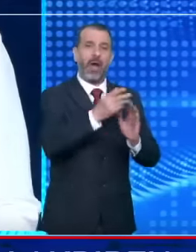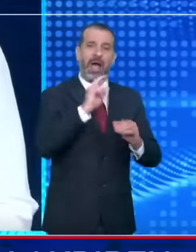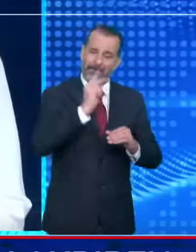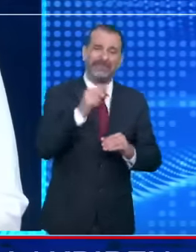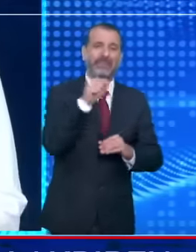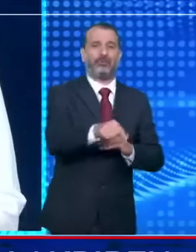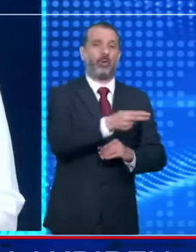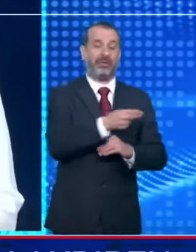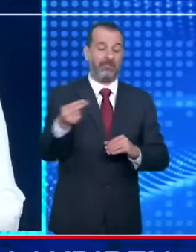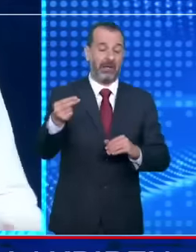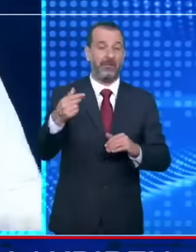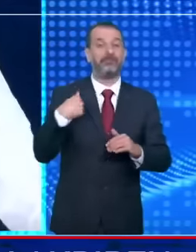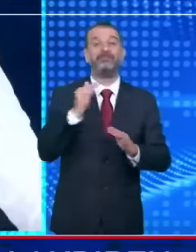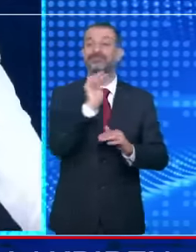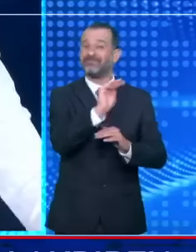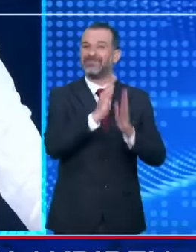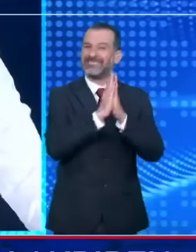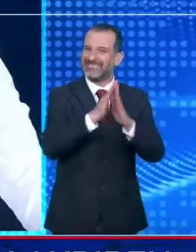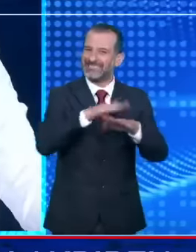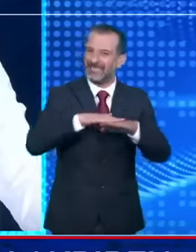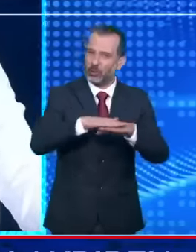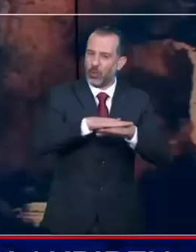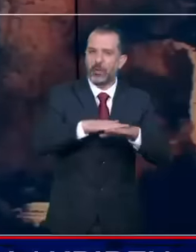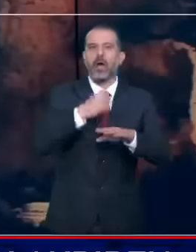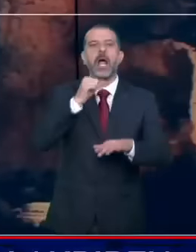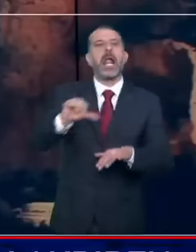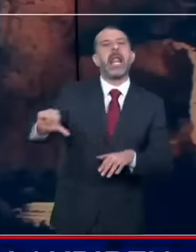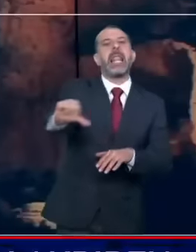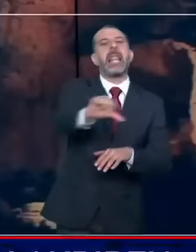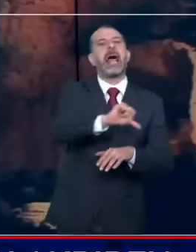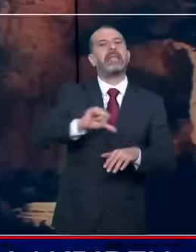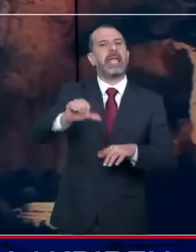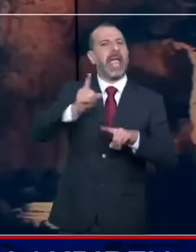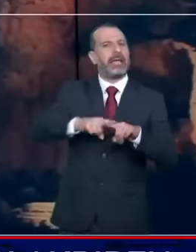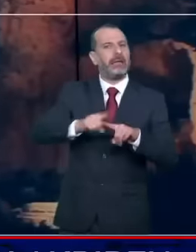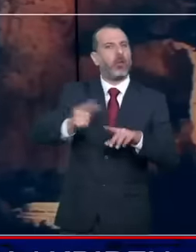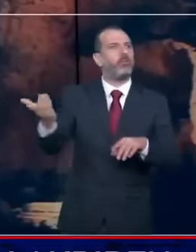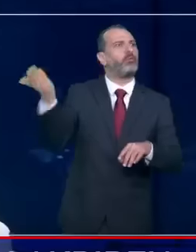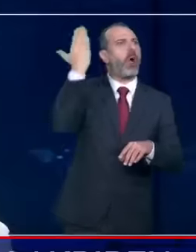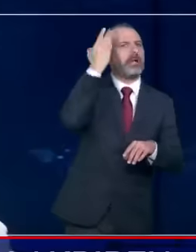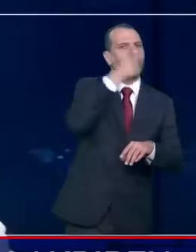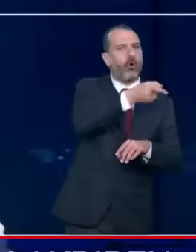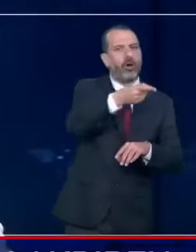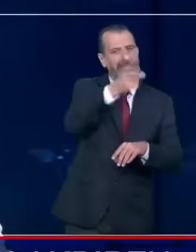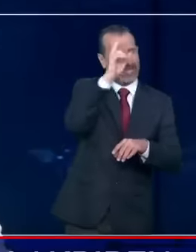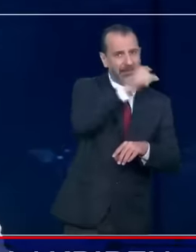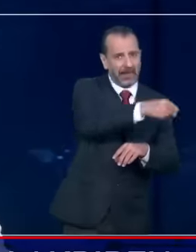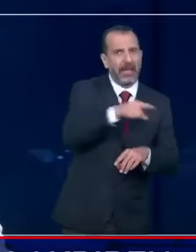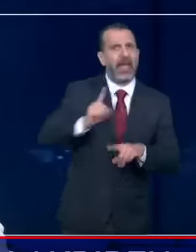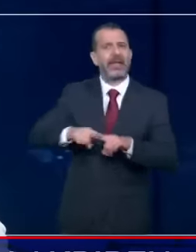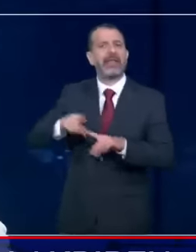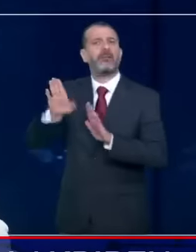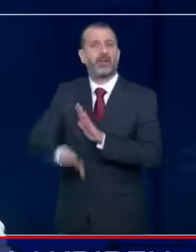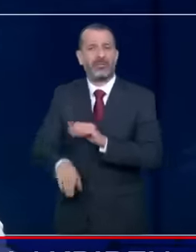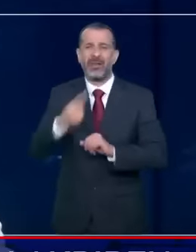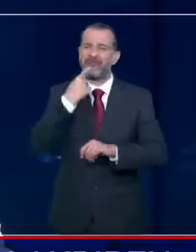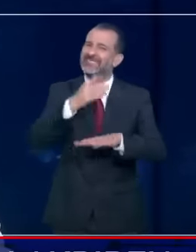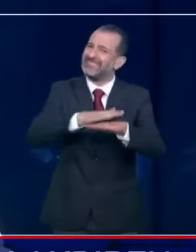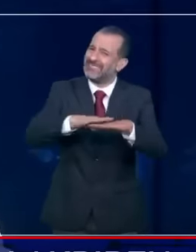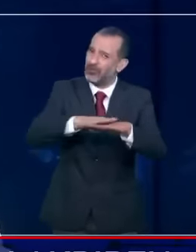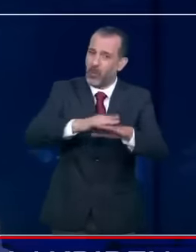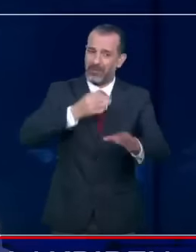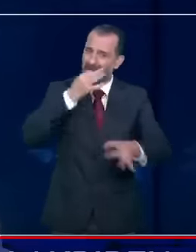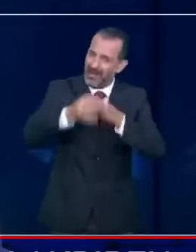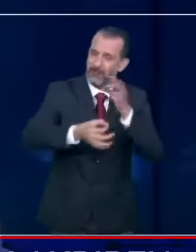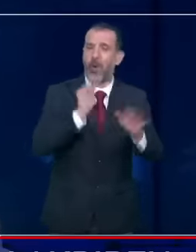την επιστολή. Γιατί το βιολογικό ελαιόλαδο αν θέλετε, είναι πιο φτηνό την ερώτησή στη Γερμανία μου, κύριε Πρόεδρε. Μαζί με την επιστολή στην κυρία Φοντερ Λάιεν, εφόσον